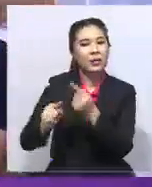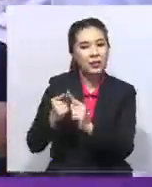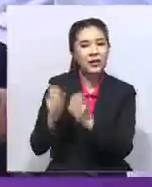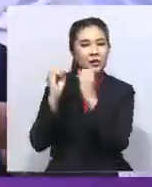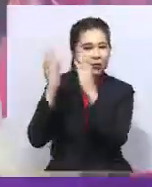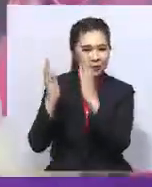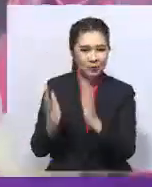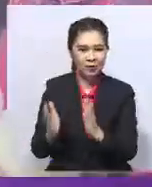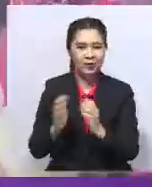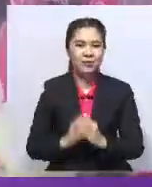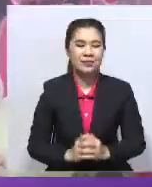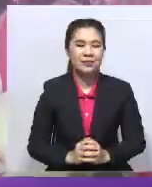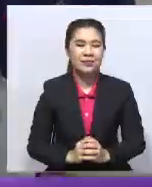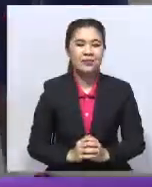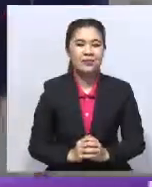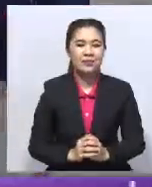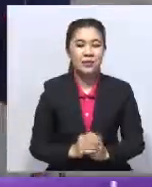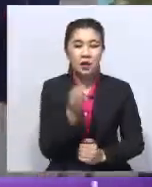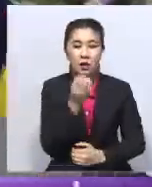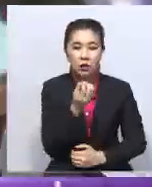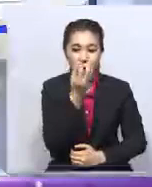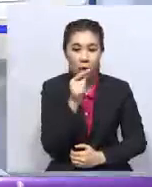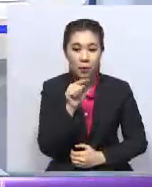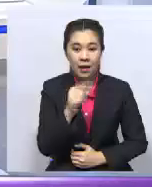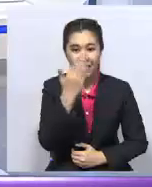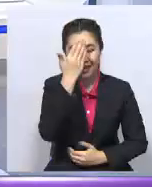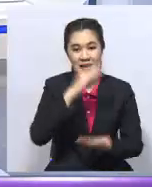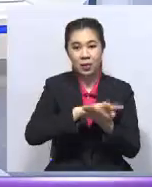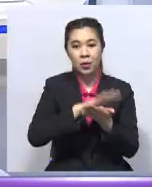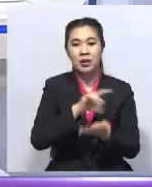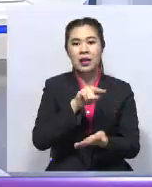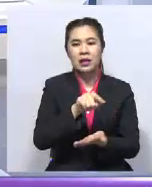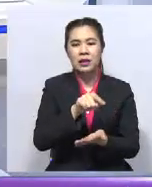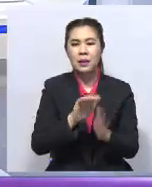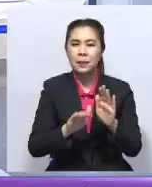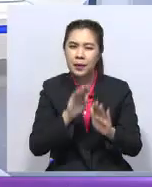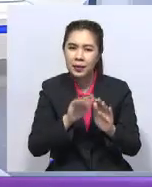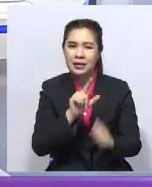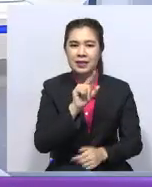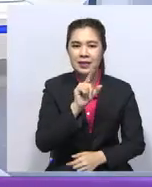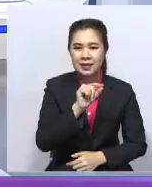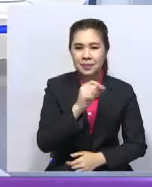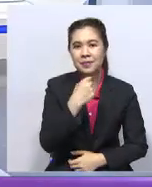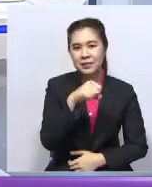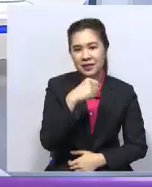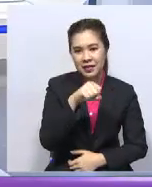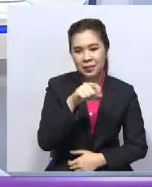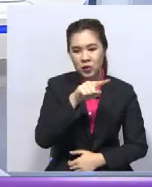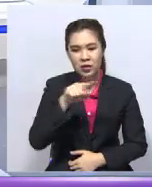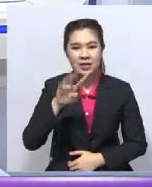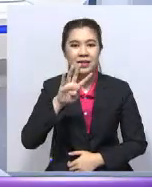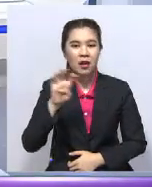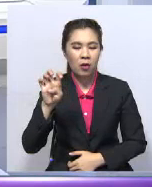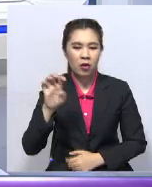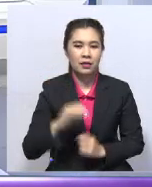ครูกับก็ราคาดอกไม้หน้าโรงเรียนนะครับราคาเนี่ยก็ประมาณสัก20บาท10บาทไปจนถึง400